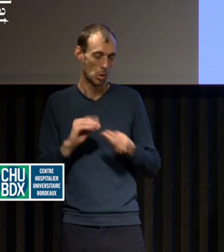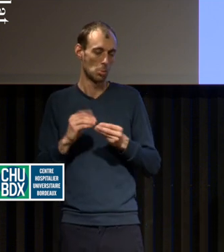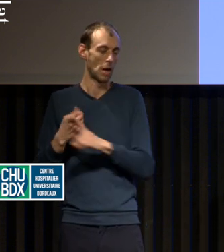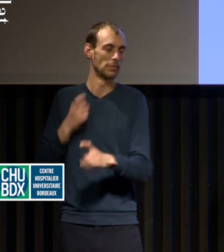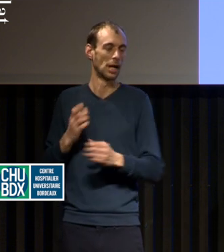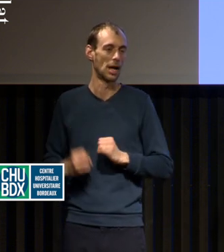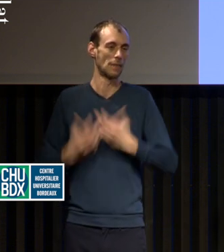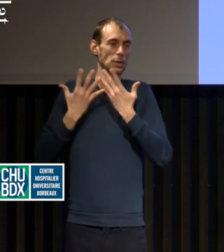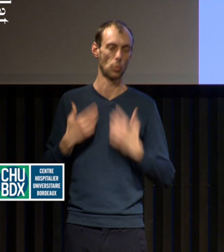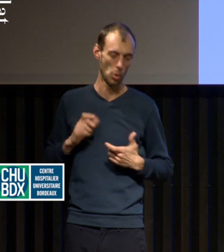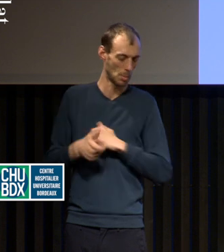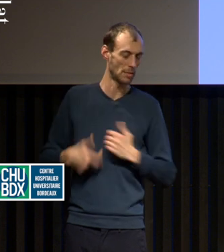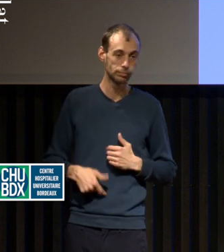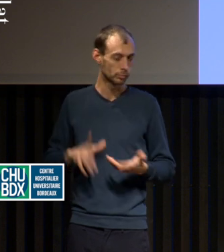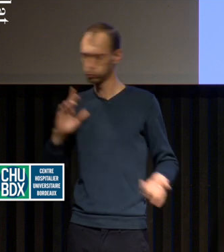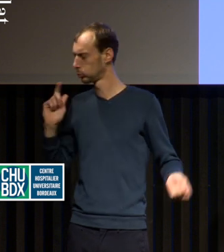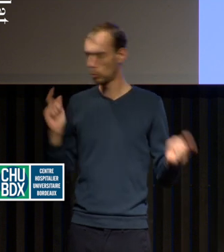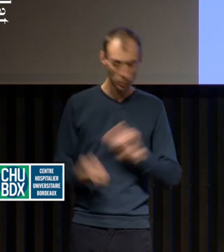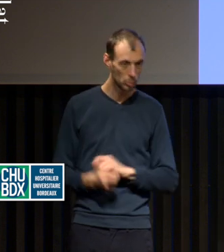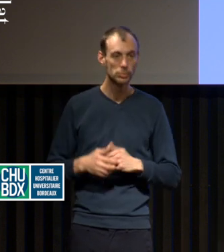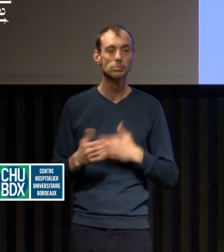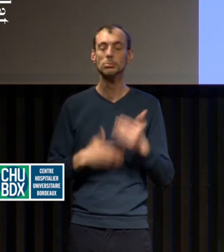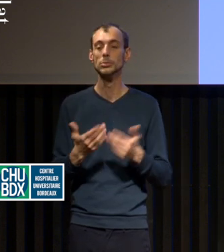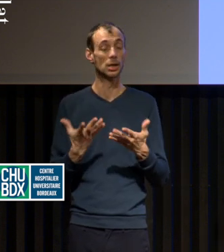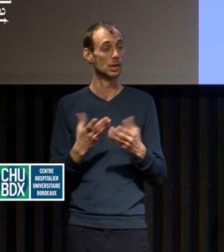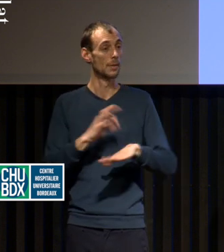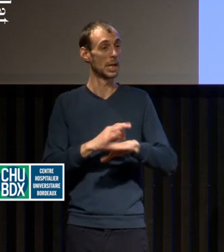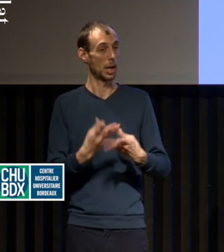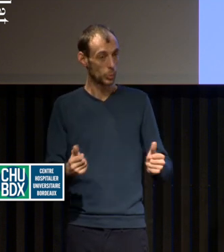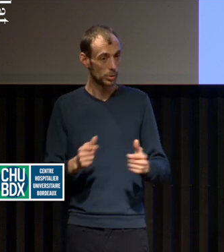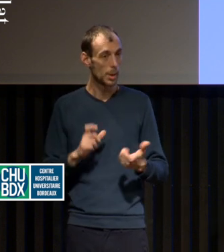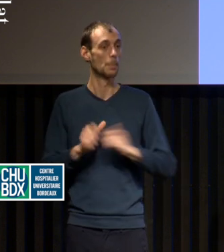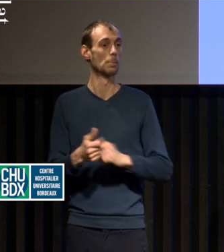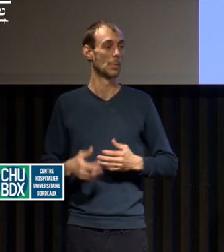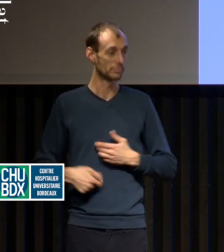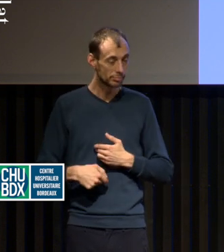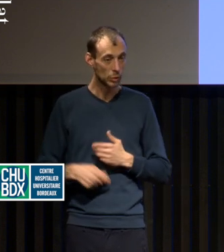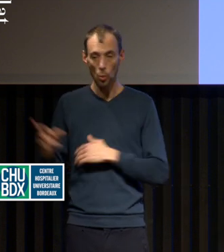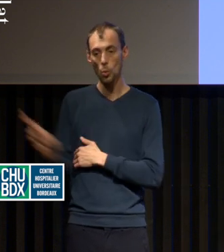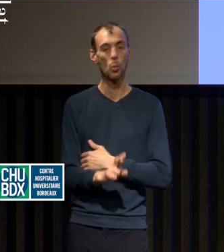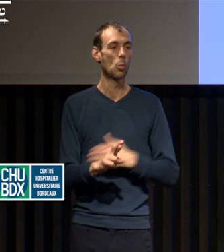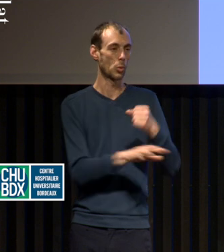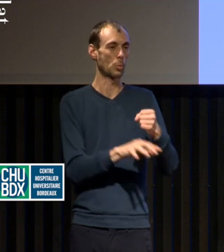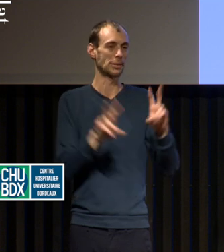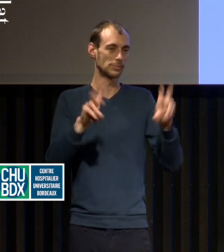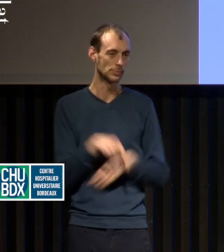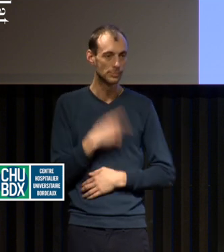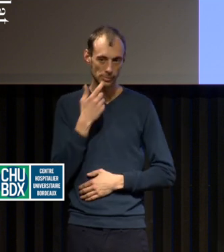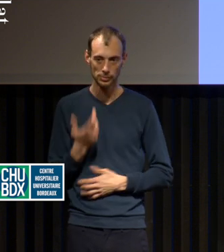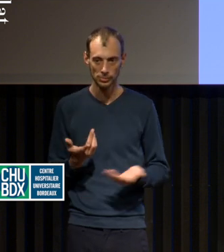bien, au bout de quelques semaines, votre microbiote va revenir à sa position de base. Sans doute. En tout cas,